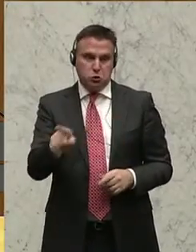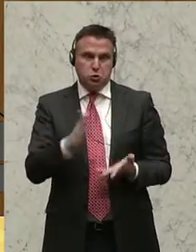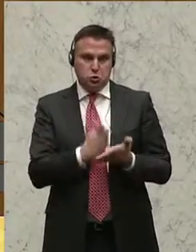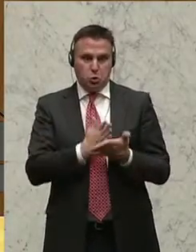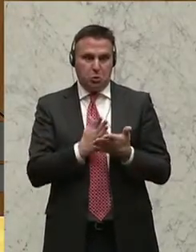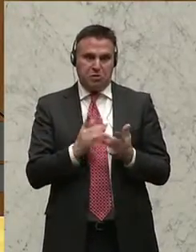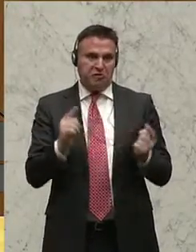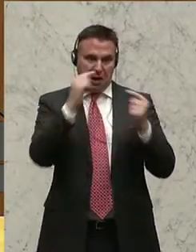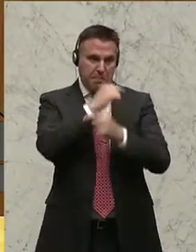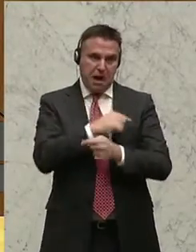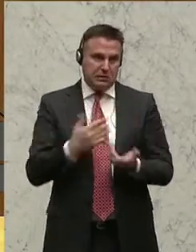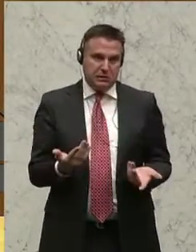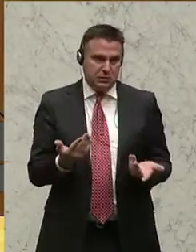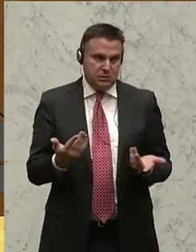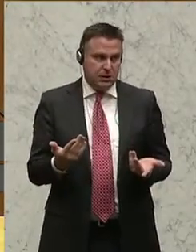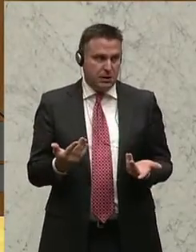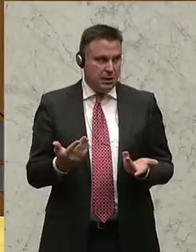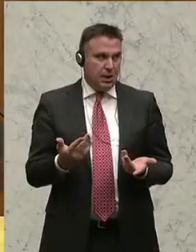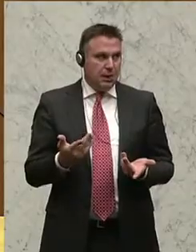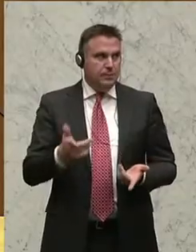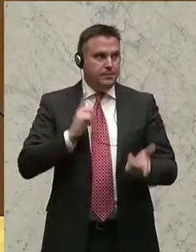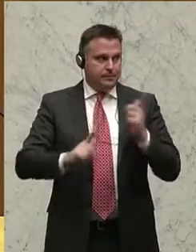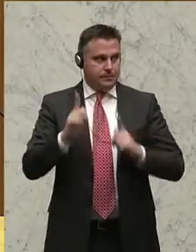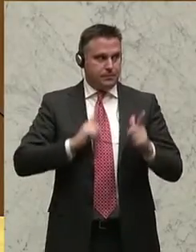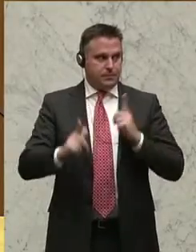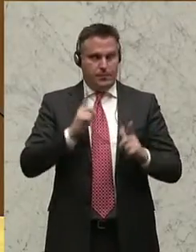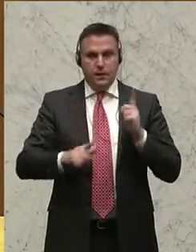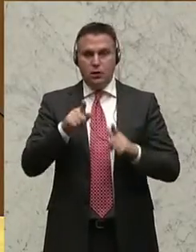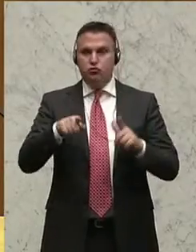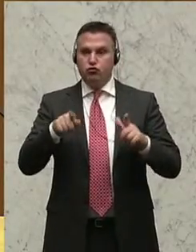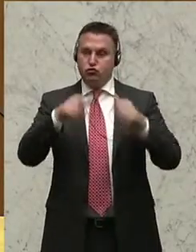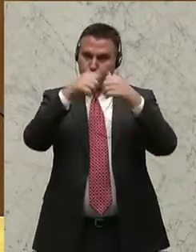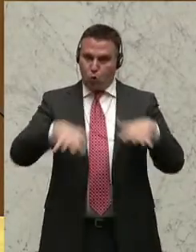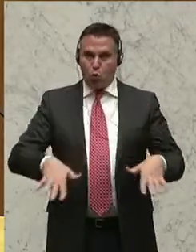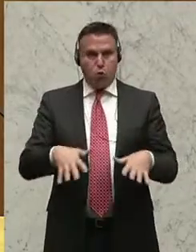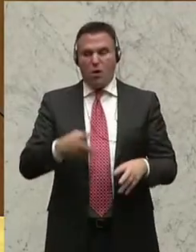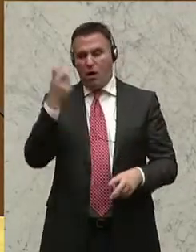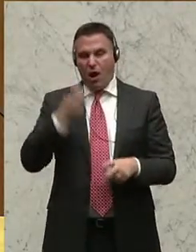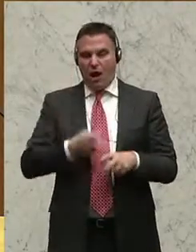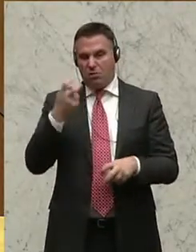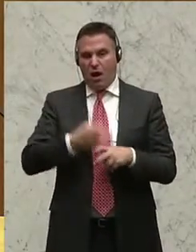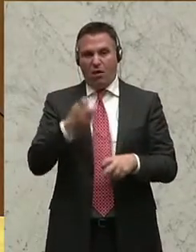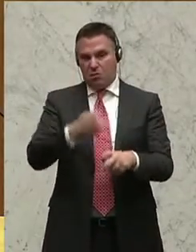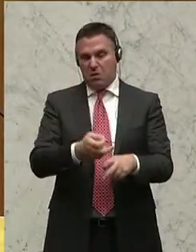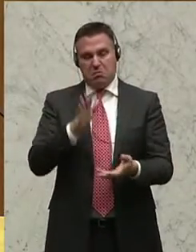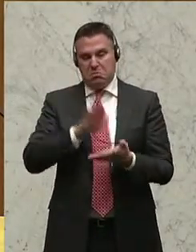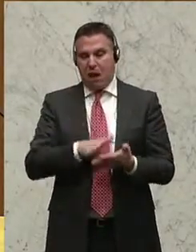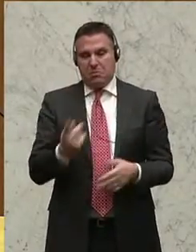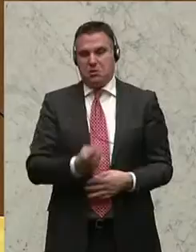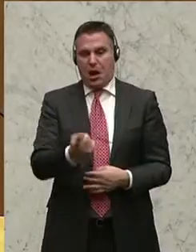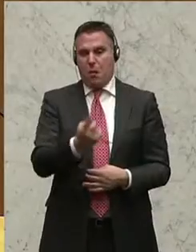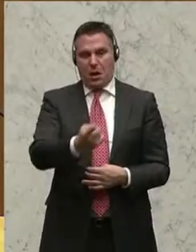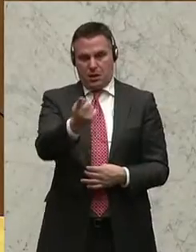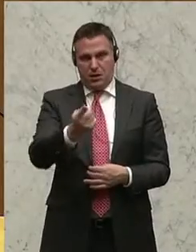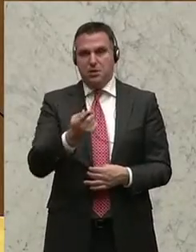worden. Leider, die verkrusteten Strukturen werden weiter bestehen bleiben. Es liegt